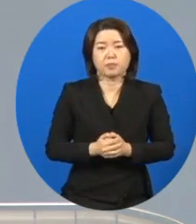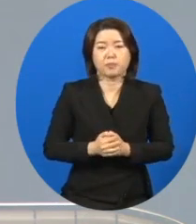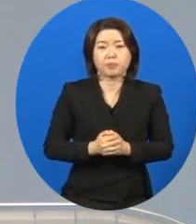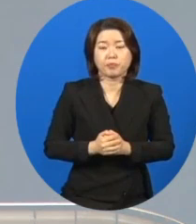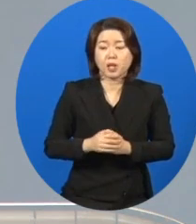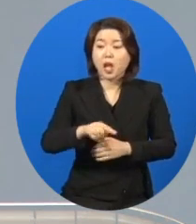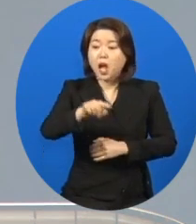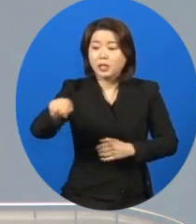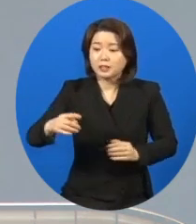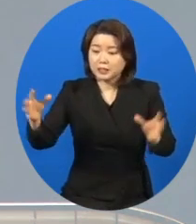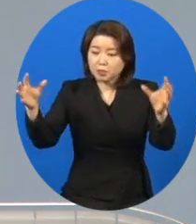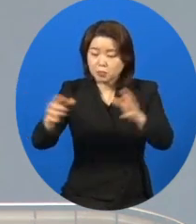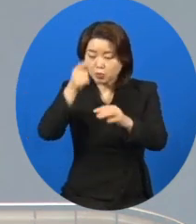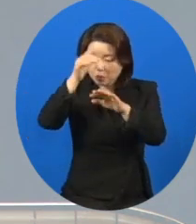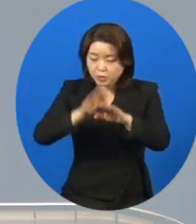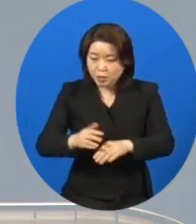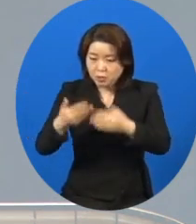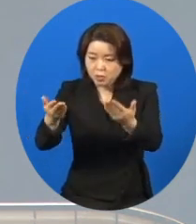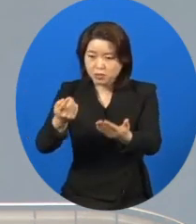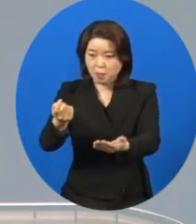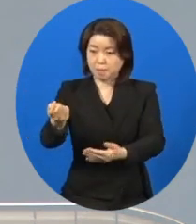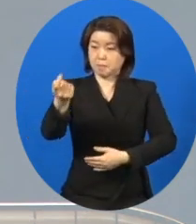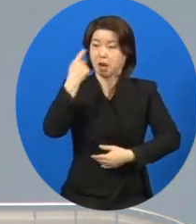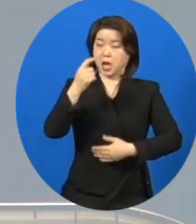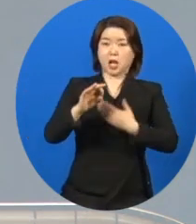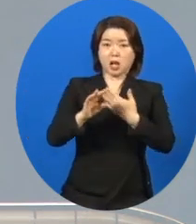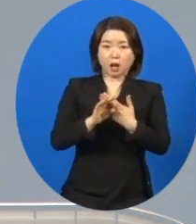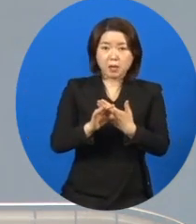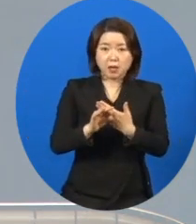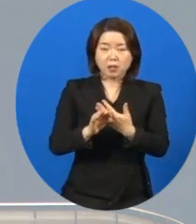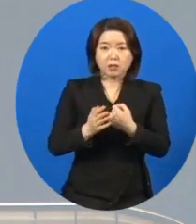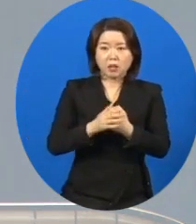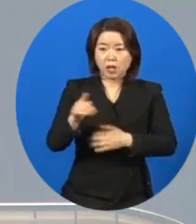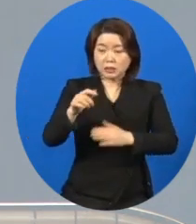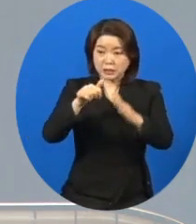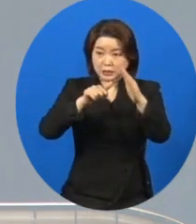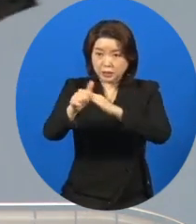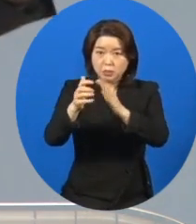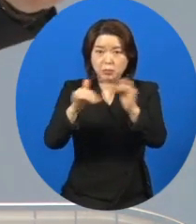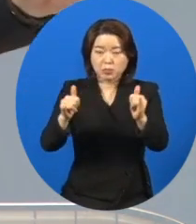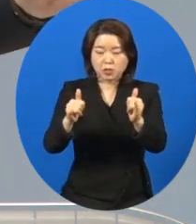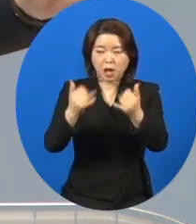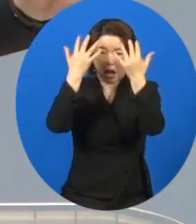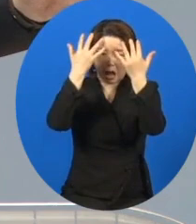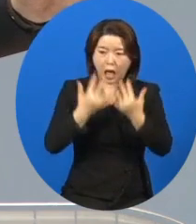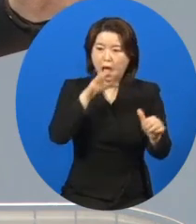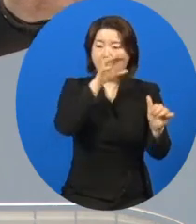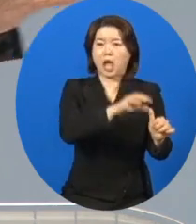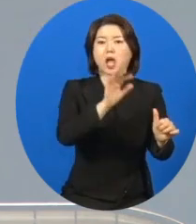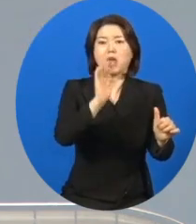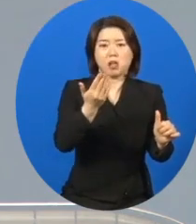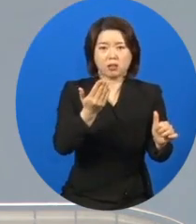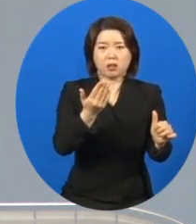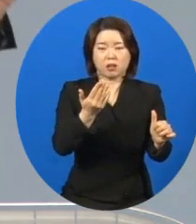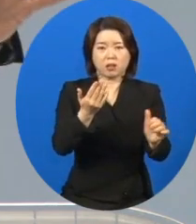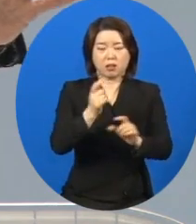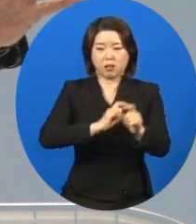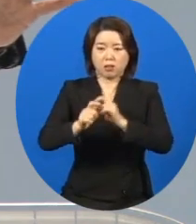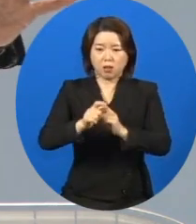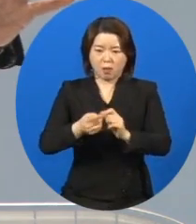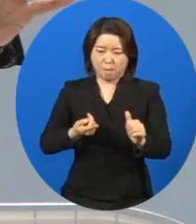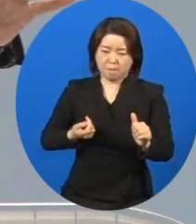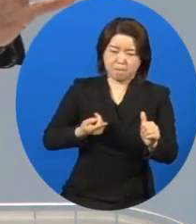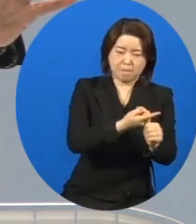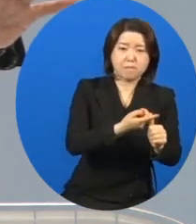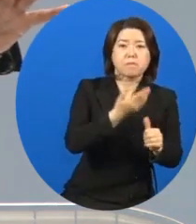그들이 모여서 예배하는 게 발각이 되면 그 대표자가 감옥에 가야 돼요. 심지어 죽임을